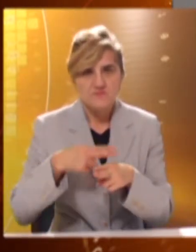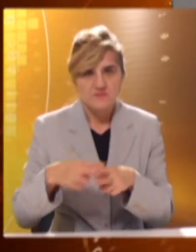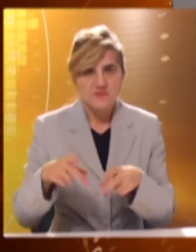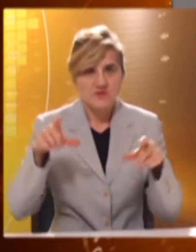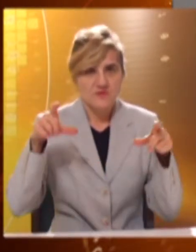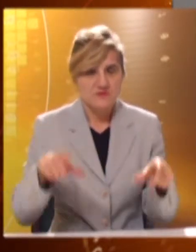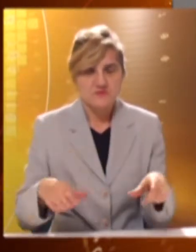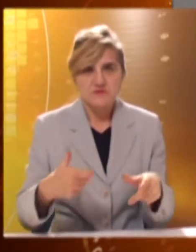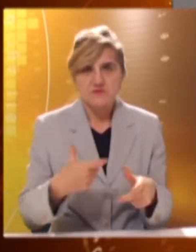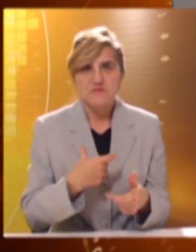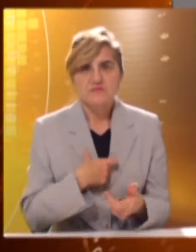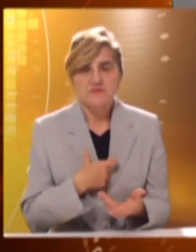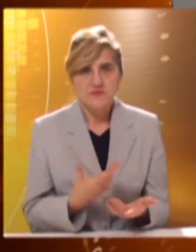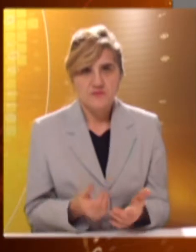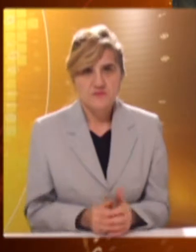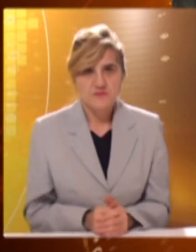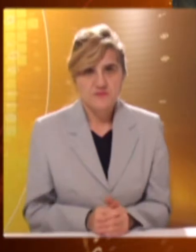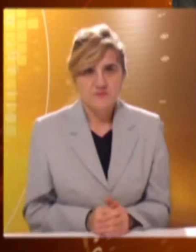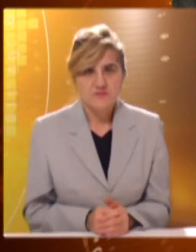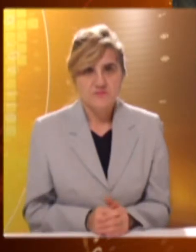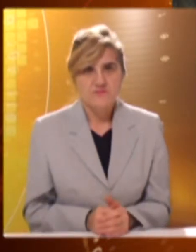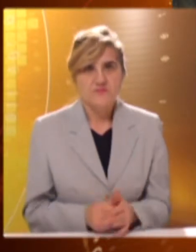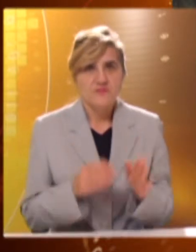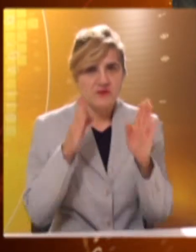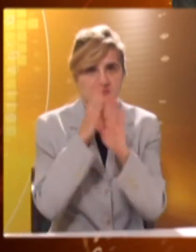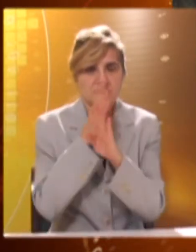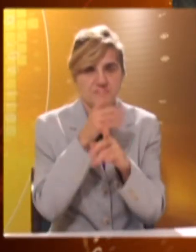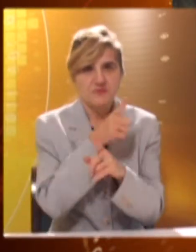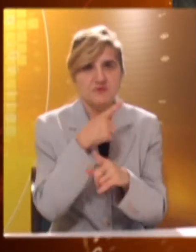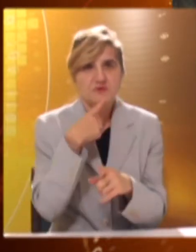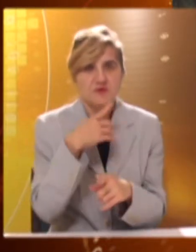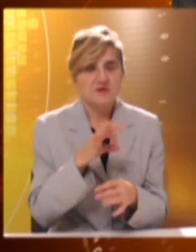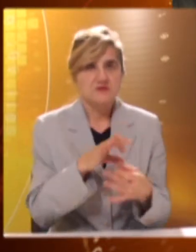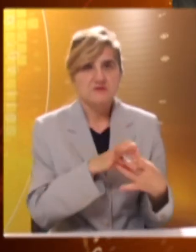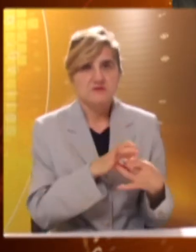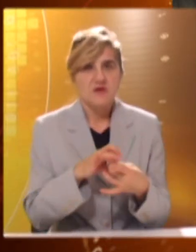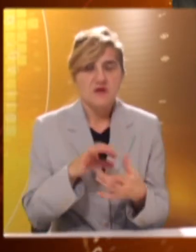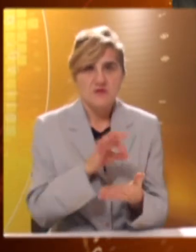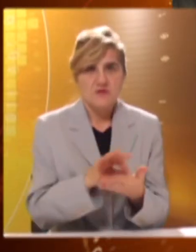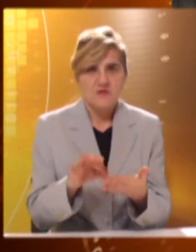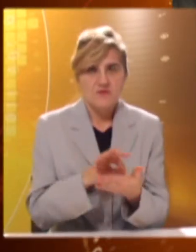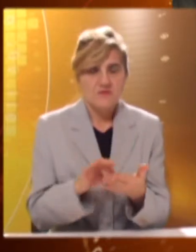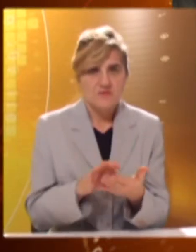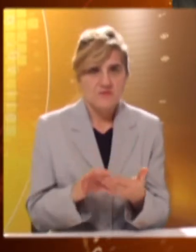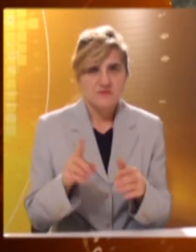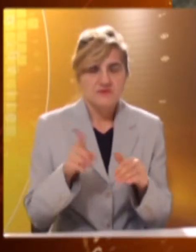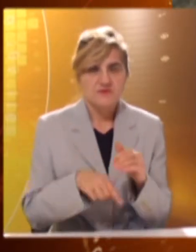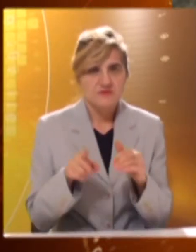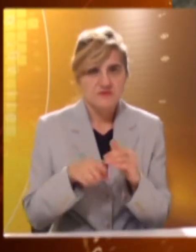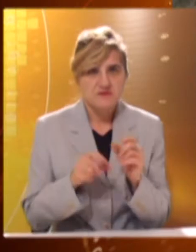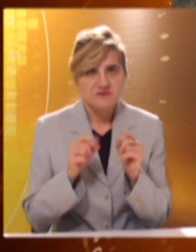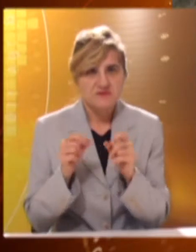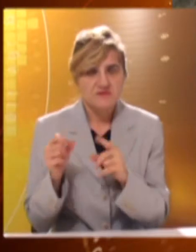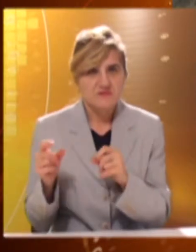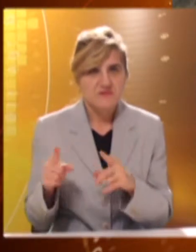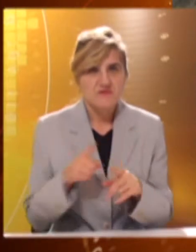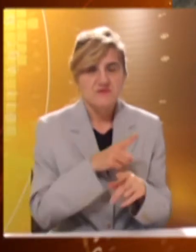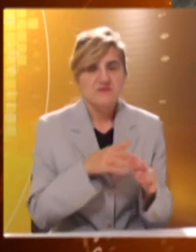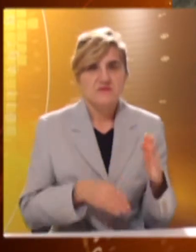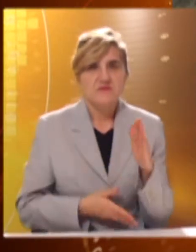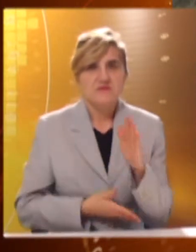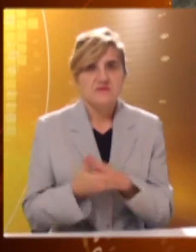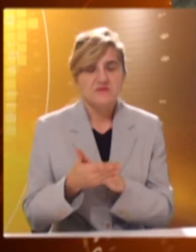suzbije i da to bude što urednije. Iz komunalne inspekcije ističu da oni konstantno pišu rješenja sa obrazloženjima na osnovu kojih interventne ekipe